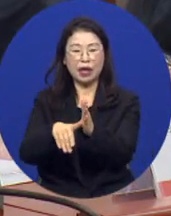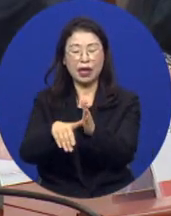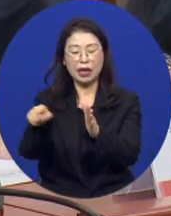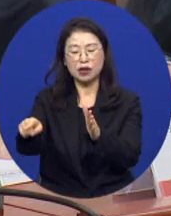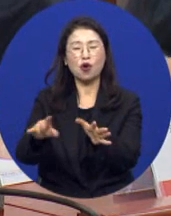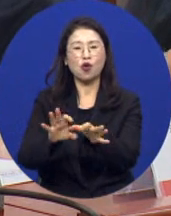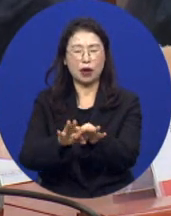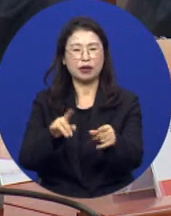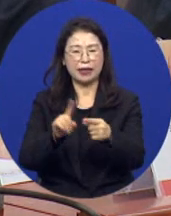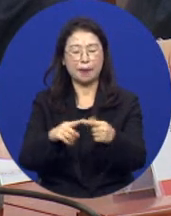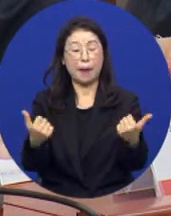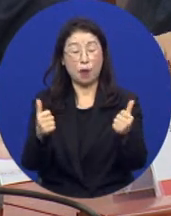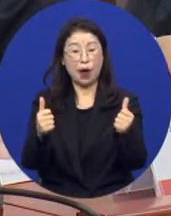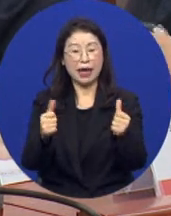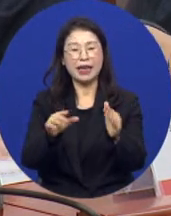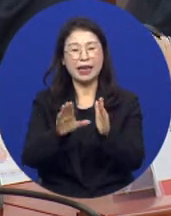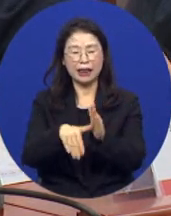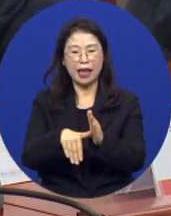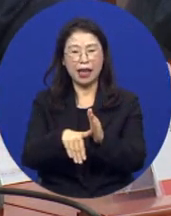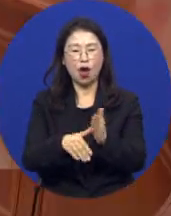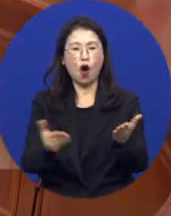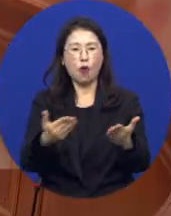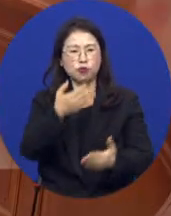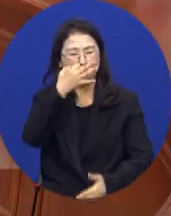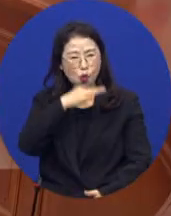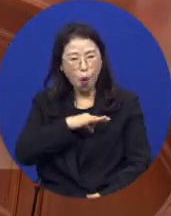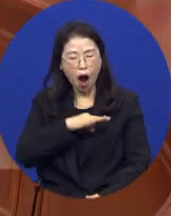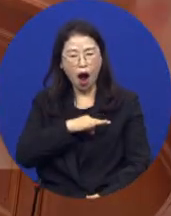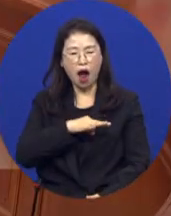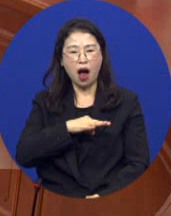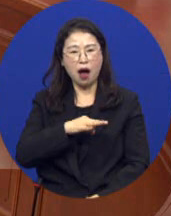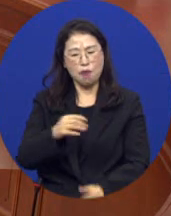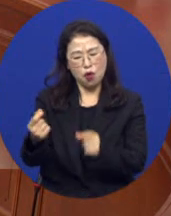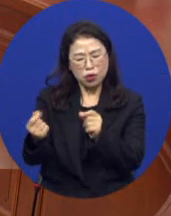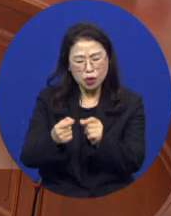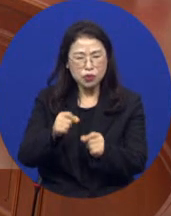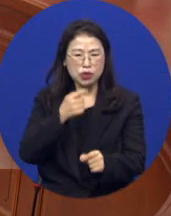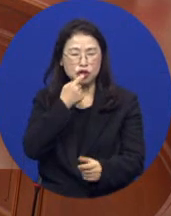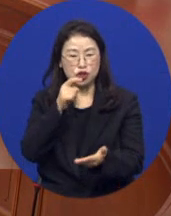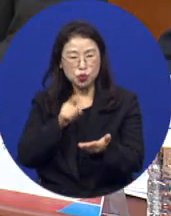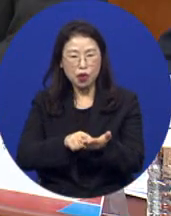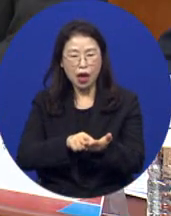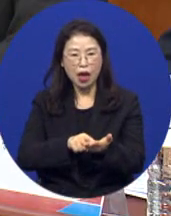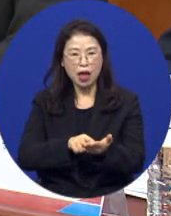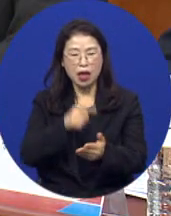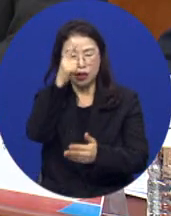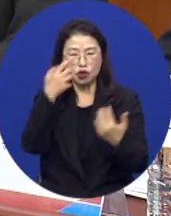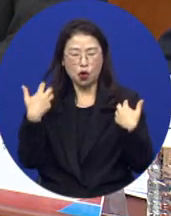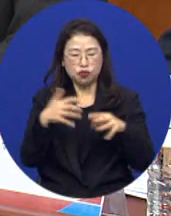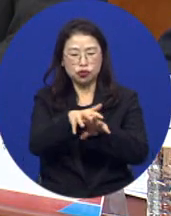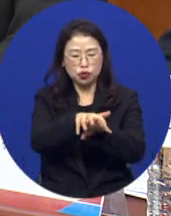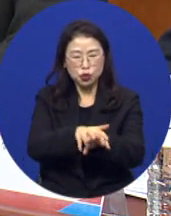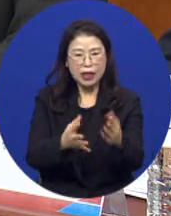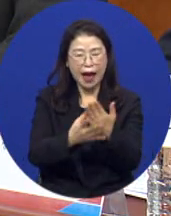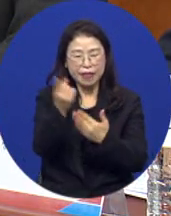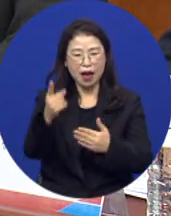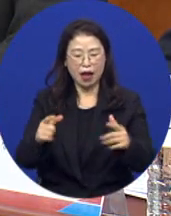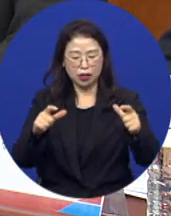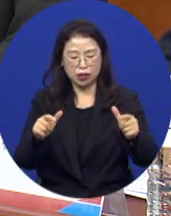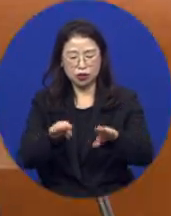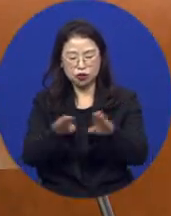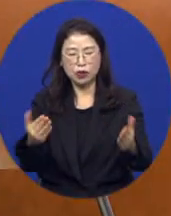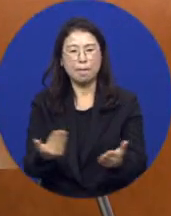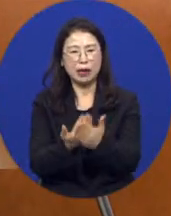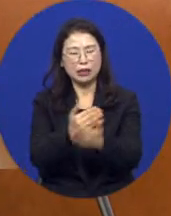관련 당정협의회를 열고 업무 효율성과 동포의 접근성, 정부 조직의 일관성, 지역균형발전